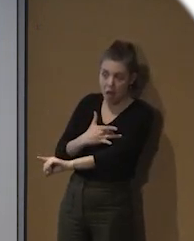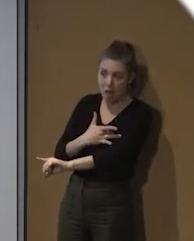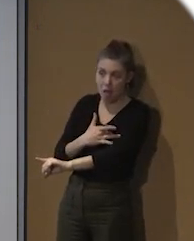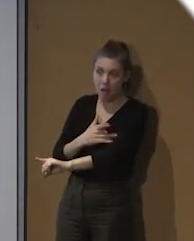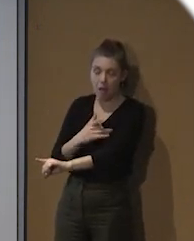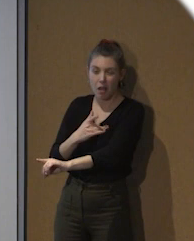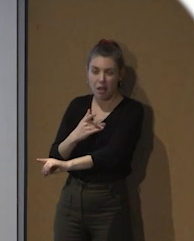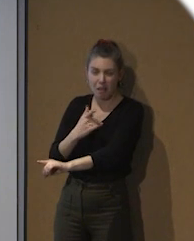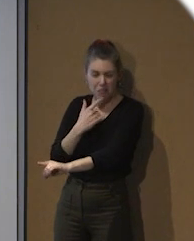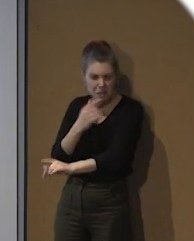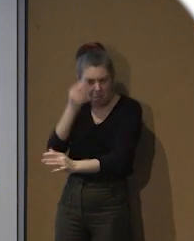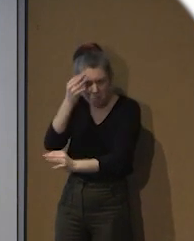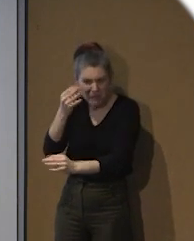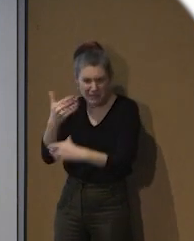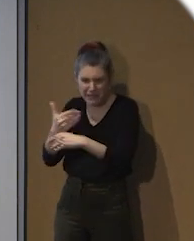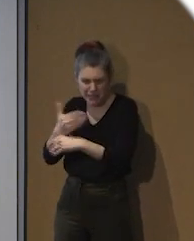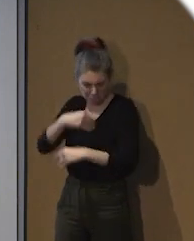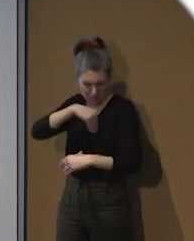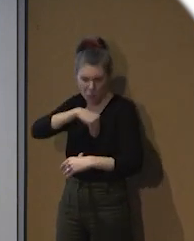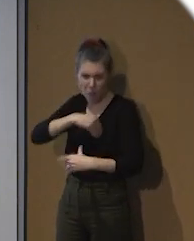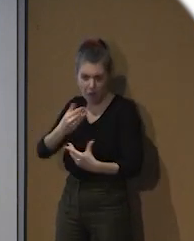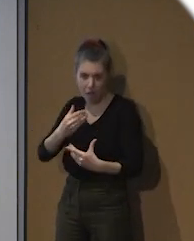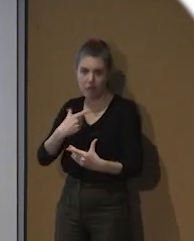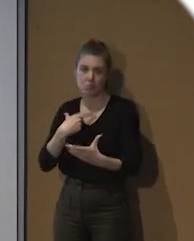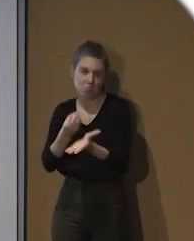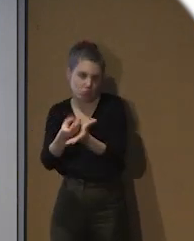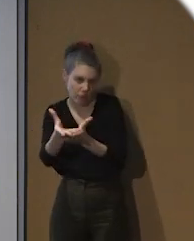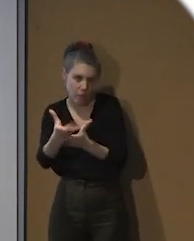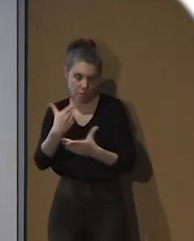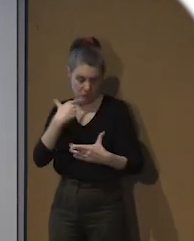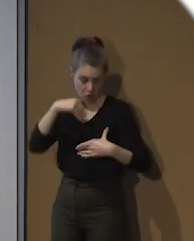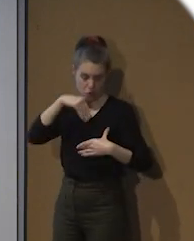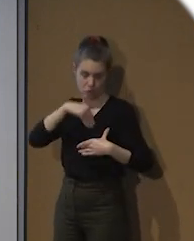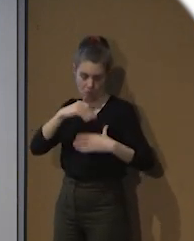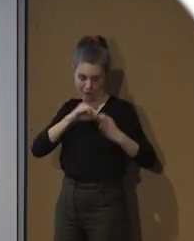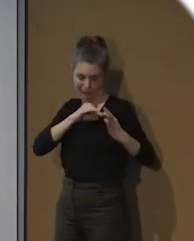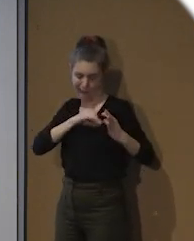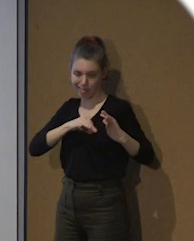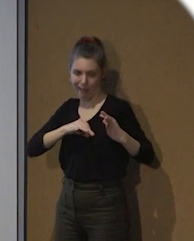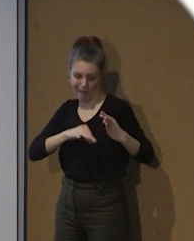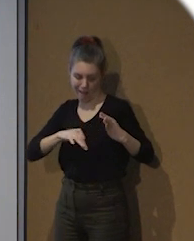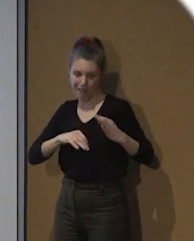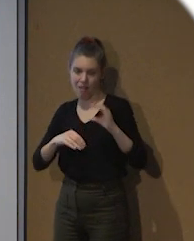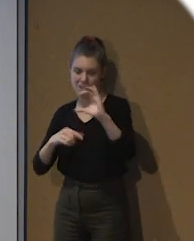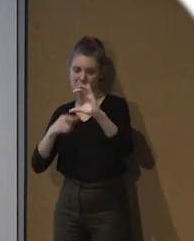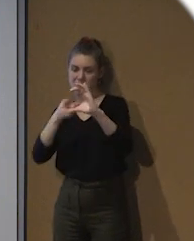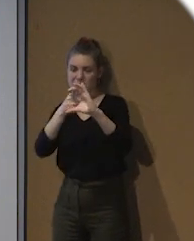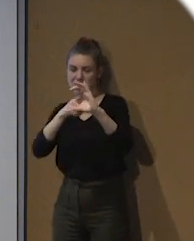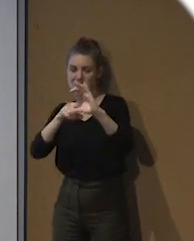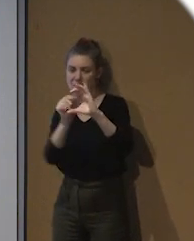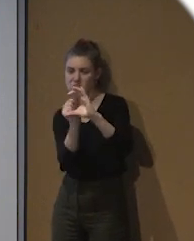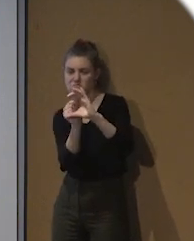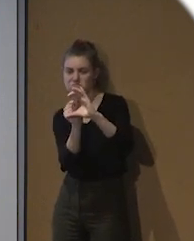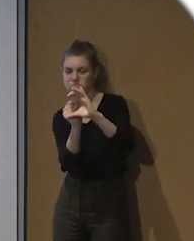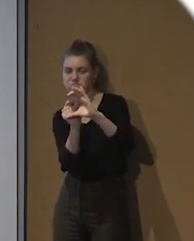la formation de plaques graisseuses sur les artères coronaires. Et à un moment donné, la plaque, elle peut se